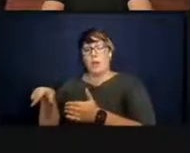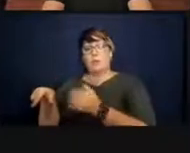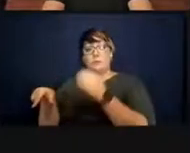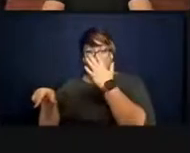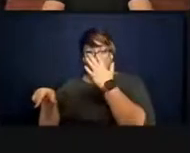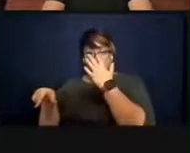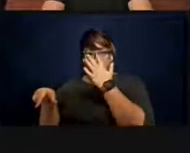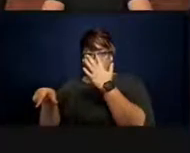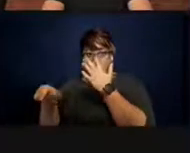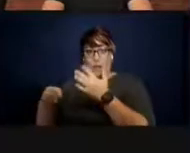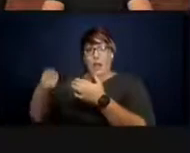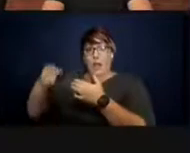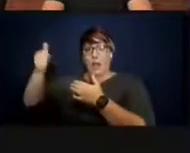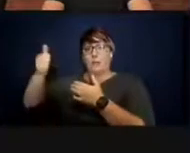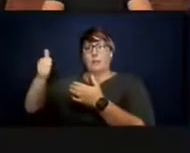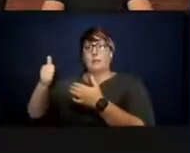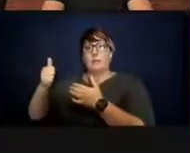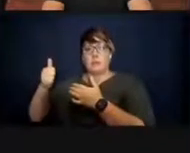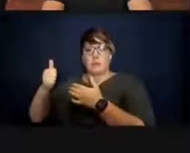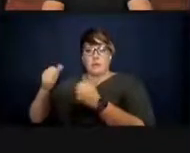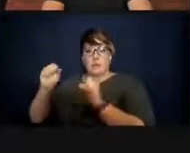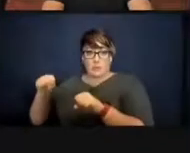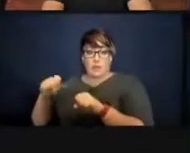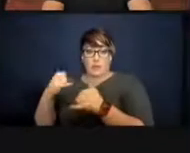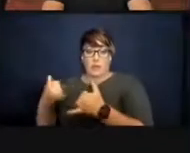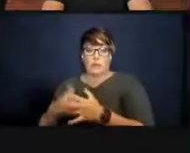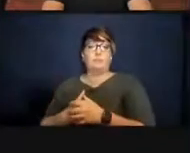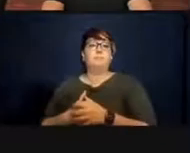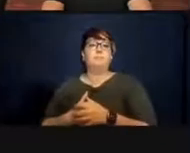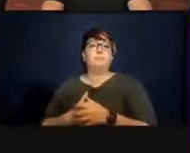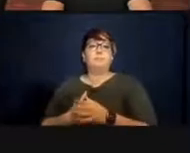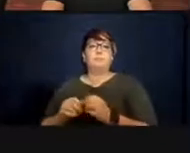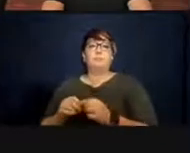na modeli hii ambayo tumekuwa tukifuata?